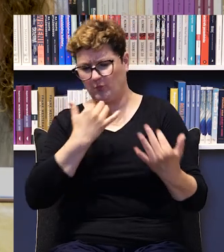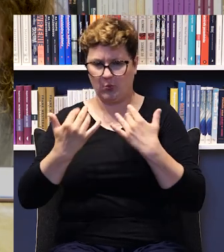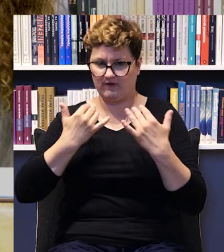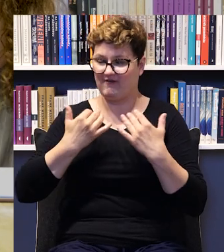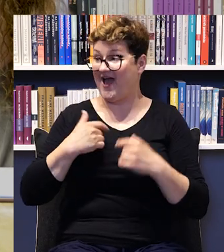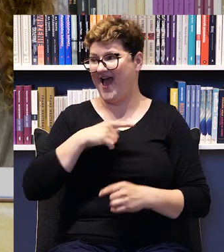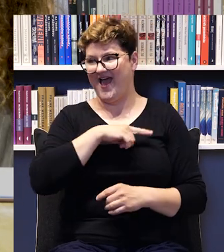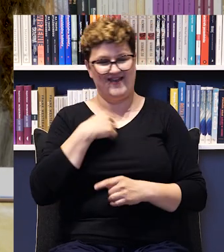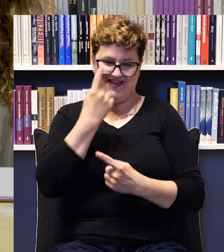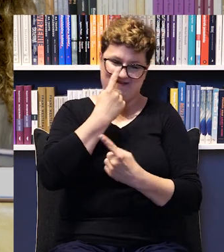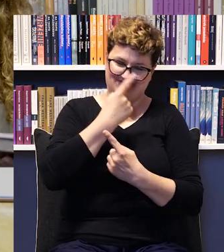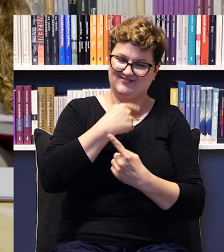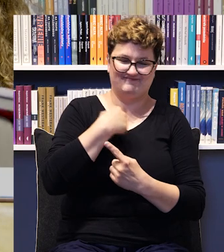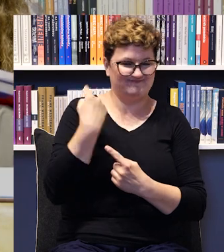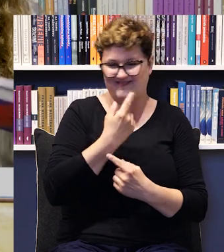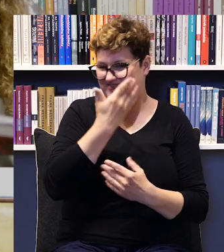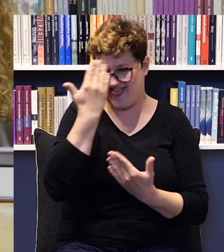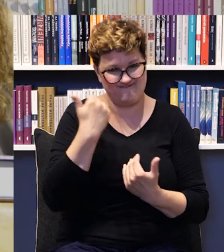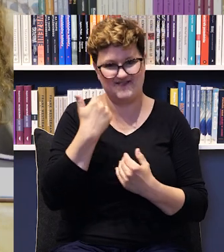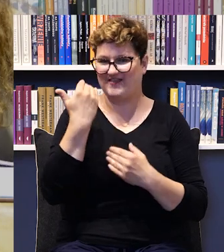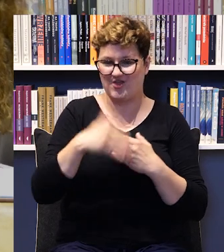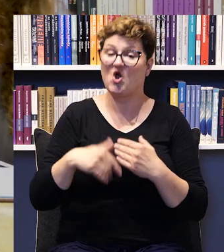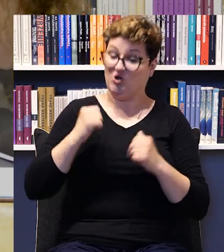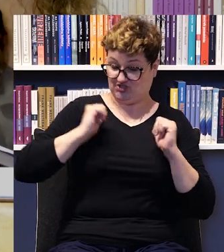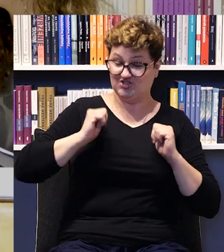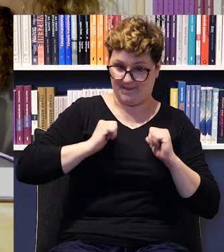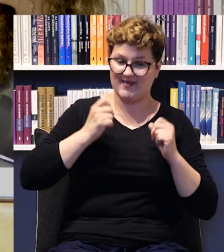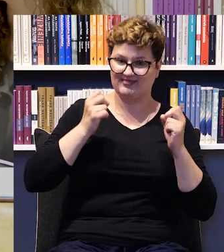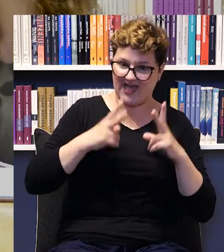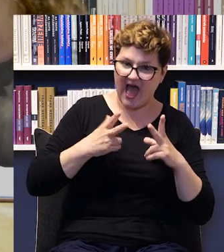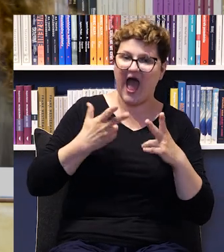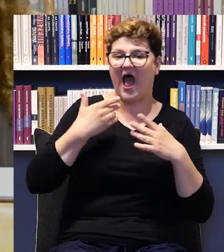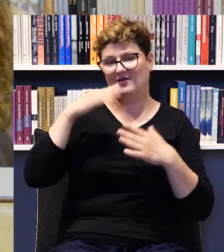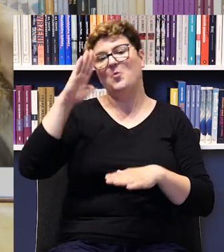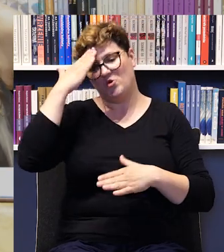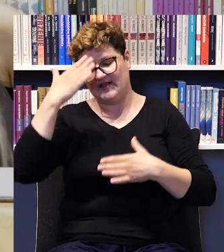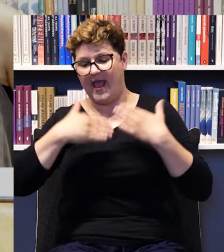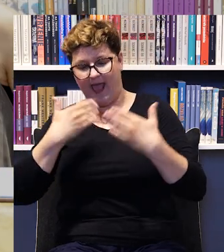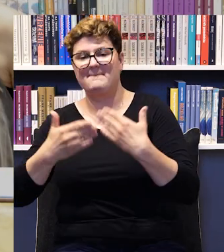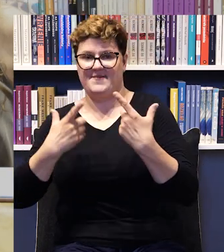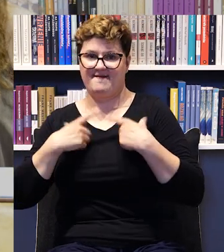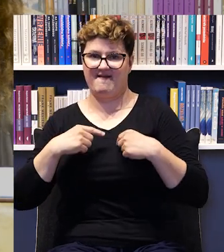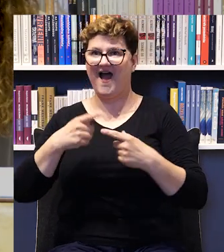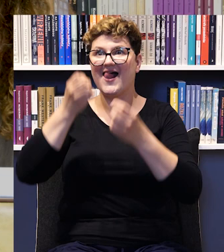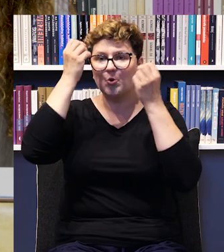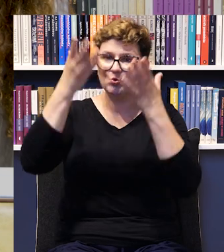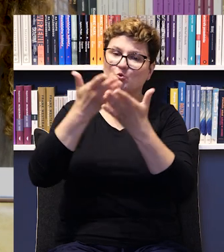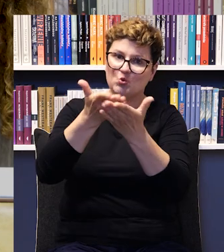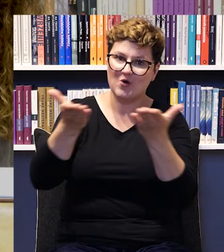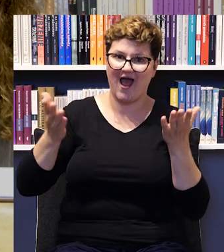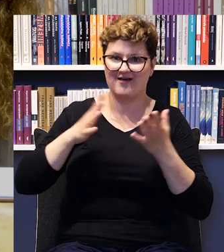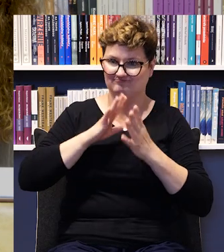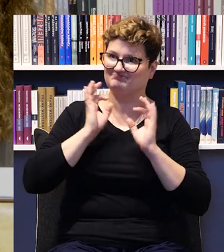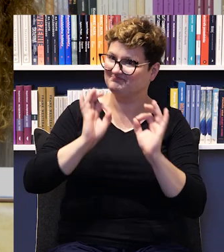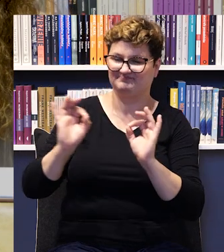Ja myślę, że my wciąż nie wiemy do końca. Ale no znaczy wiemy właśnie, dla siebie samych, poznajemy to dopiero, ale kultura jeszcze tego nie przerobiła. Tak,